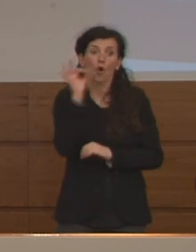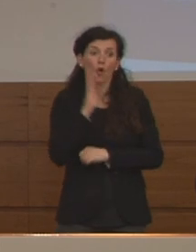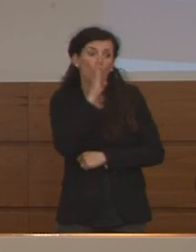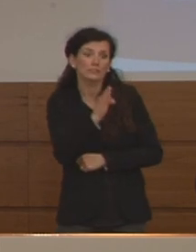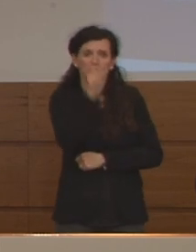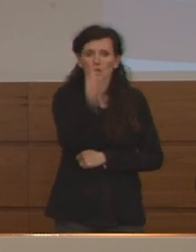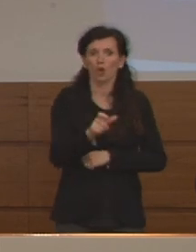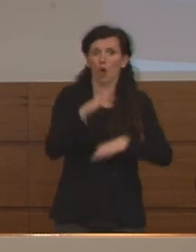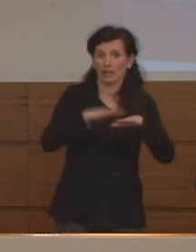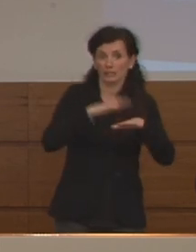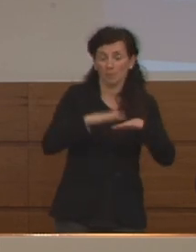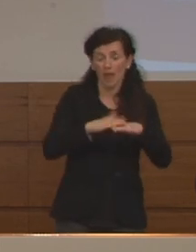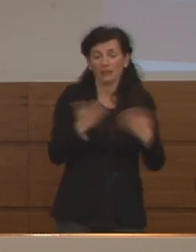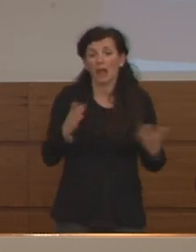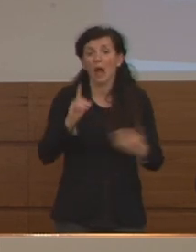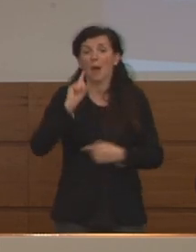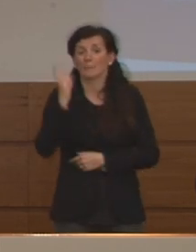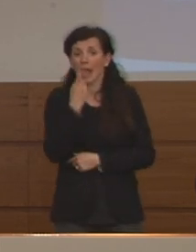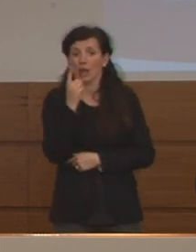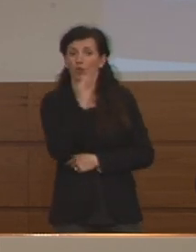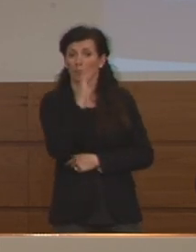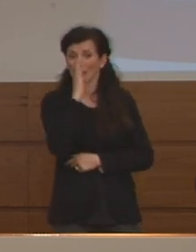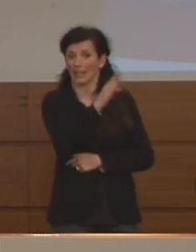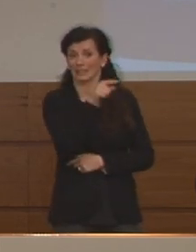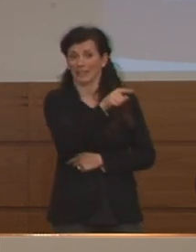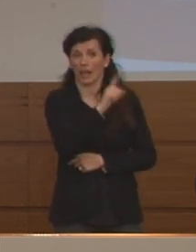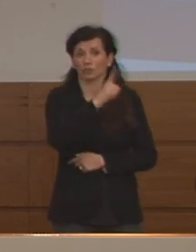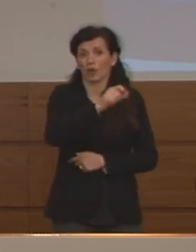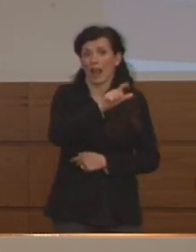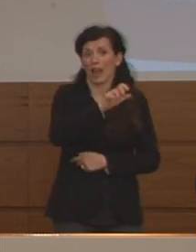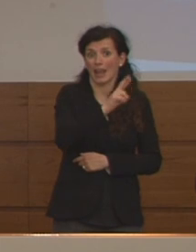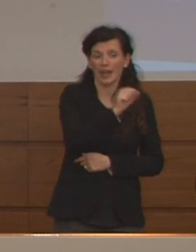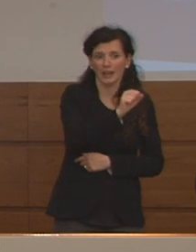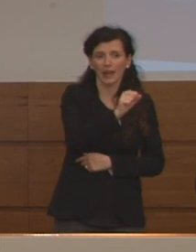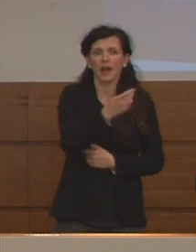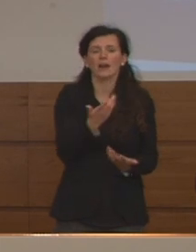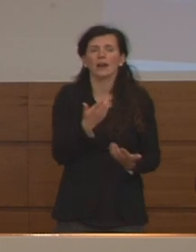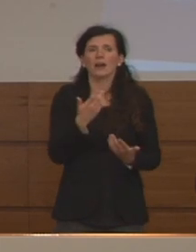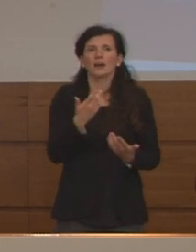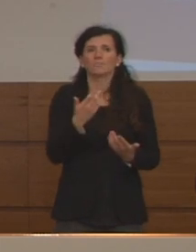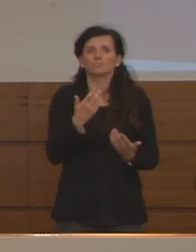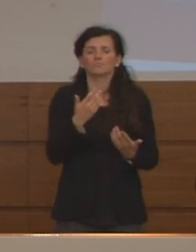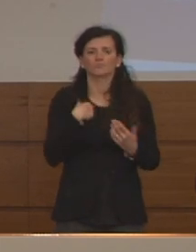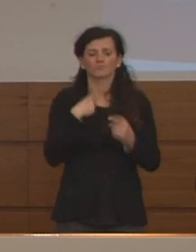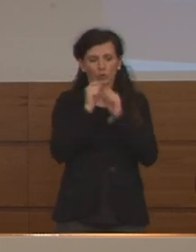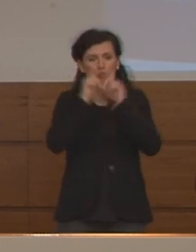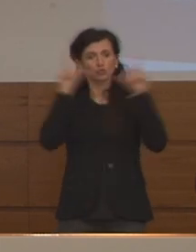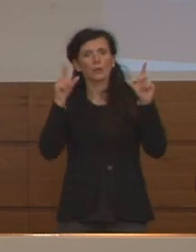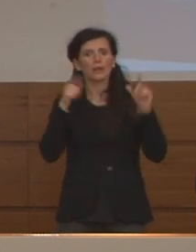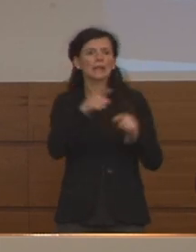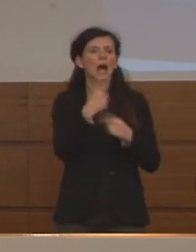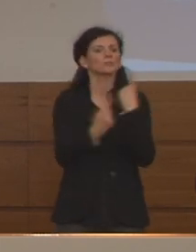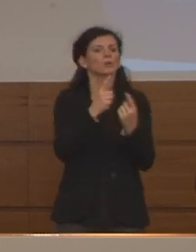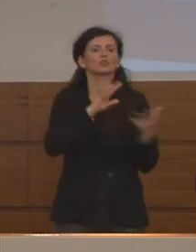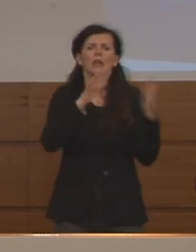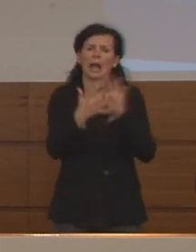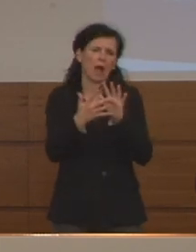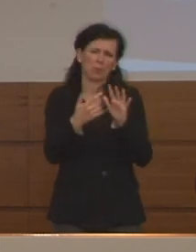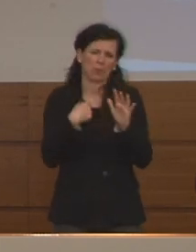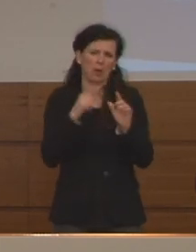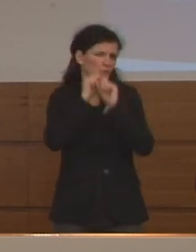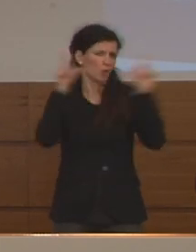che probabilmente andrebbe fatta a lui questa domanda non saprei che dirle però ecco non c'è da sorprendersi se qualcosa può cambiare per quanto riguarda